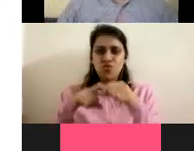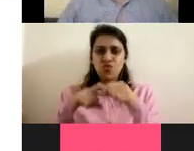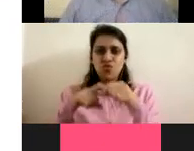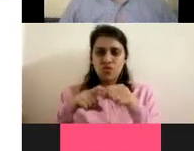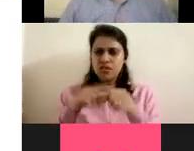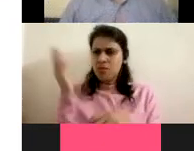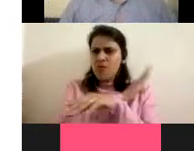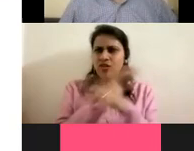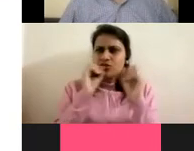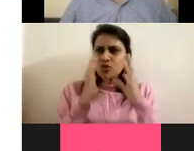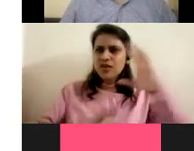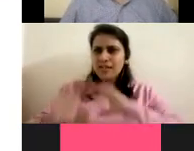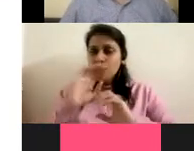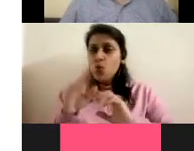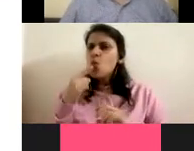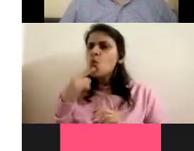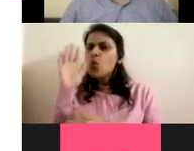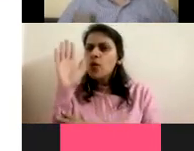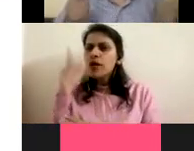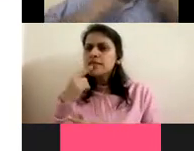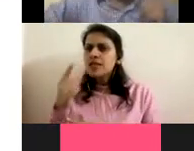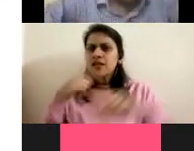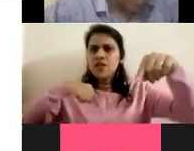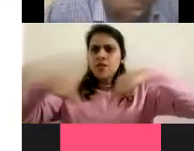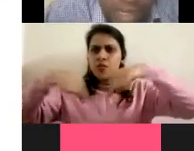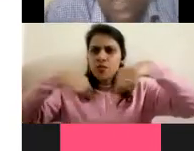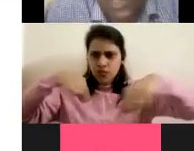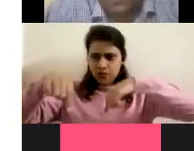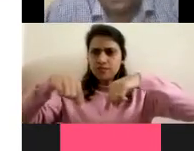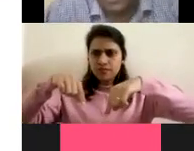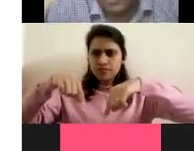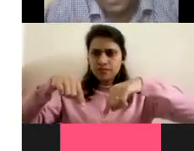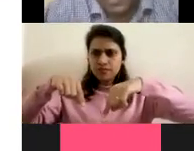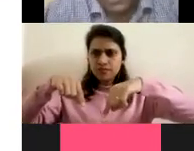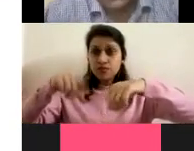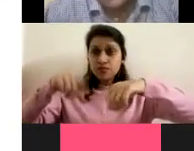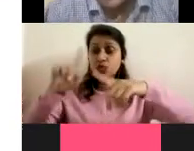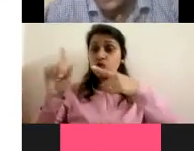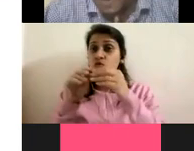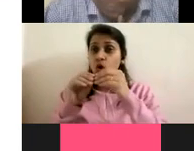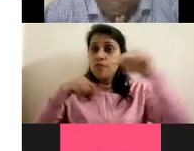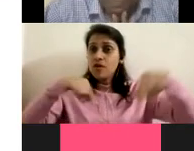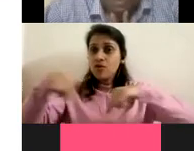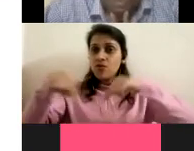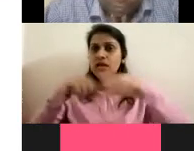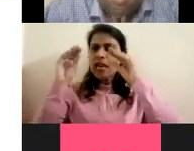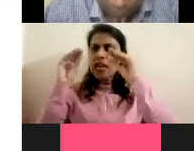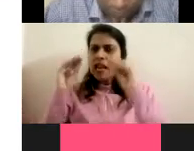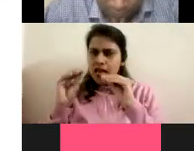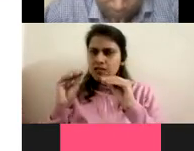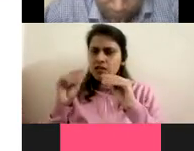मोबिलिटी जिस जॉब में मोबिलिटी कम है तो व्हीलचेयर यूजर को दिया जाए, ये सही है नहीं है?